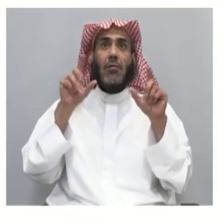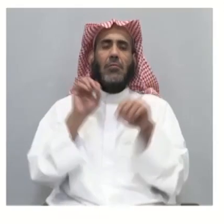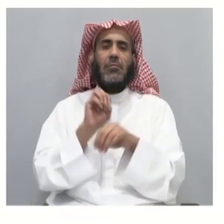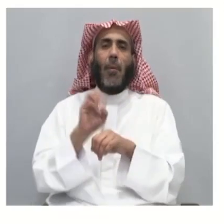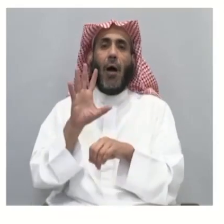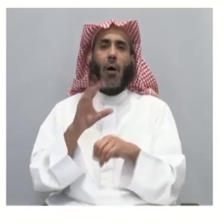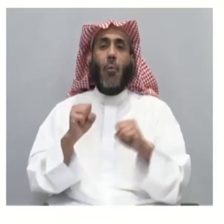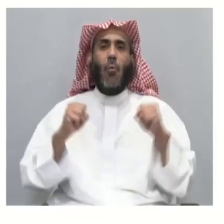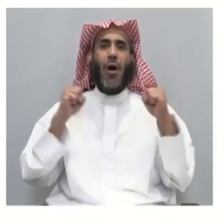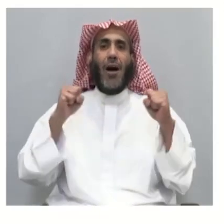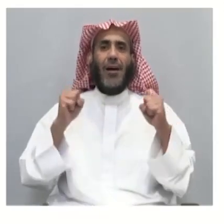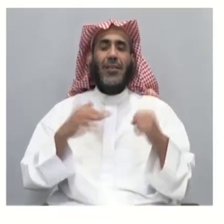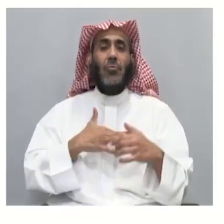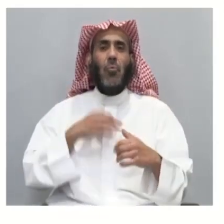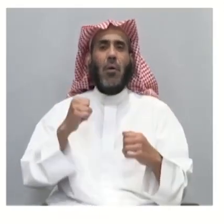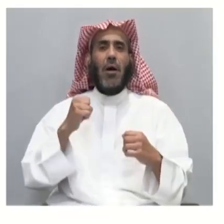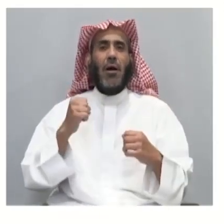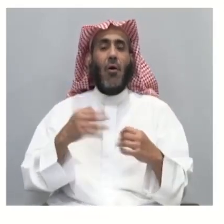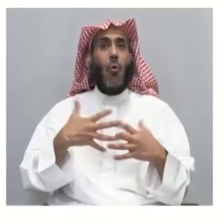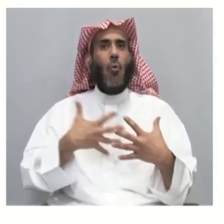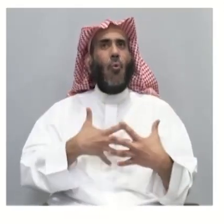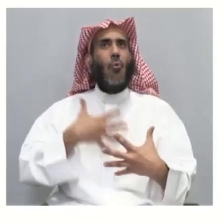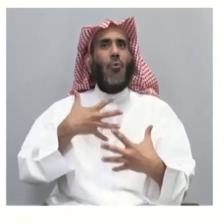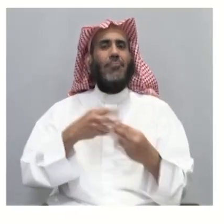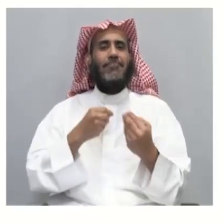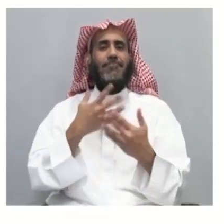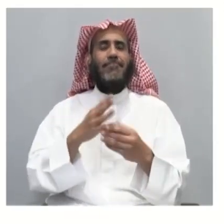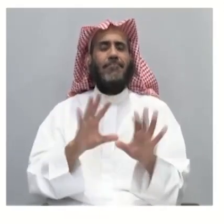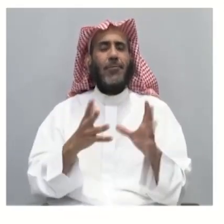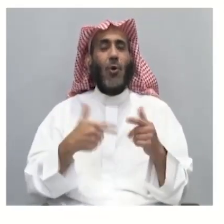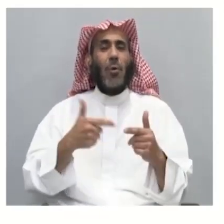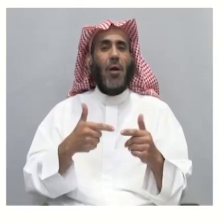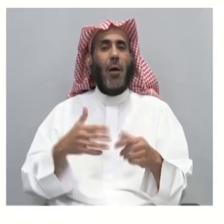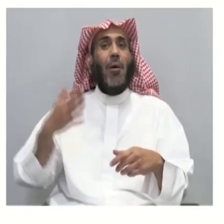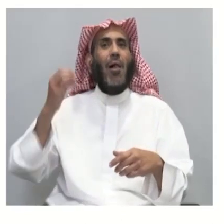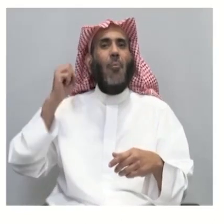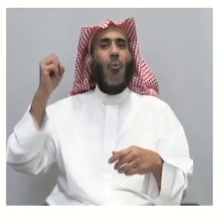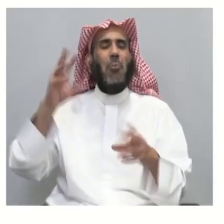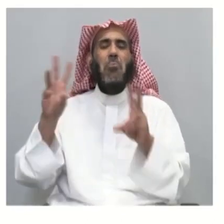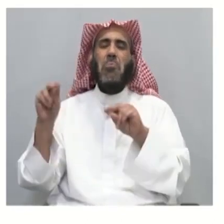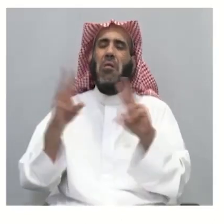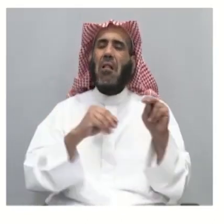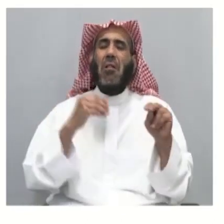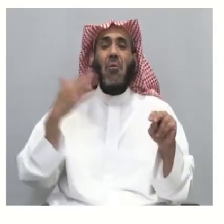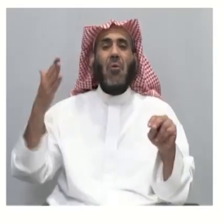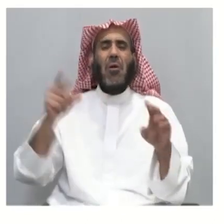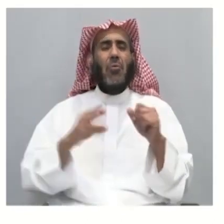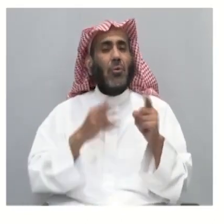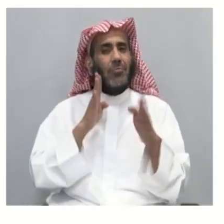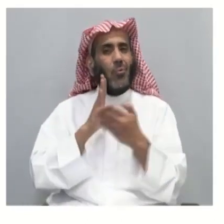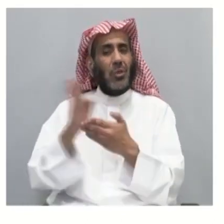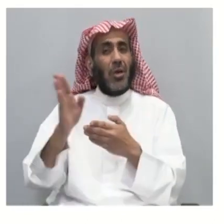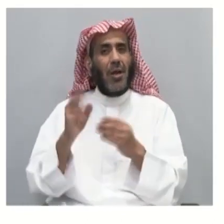بنشاط بهمه متعطش وكانه يوم من ايام العيد التوجه الى المدرسه ثم